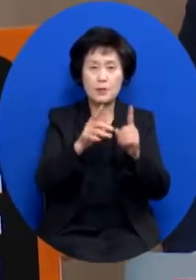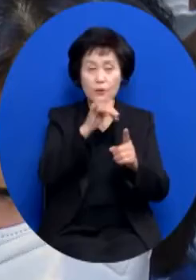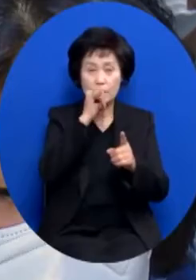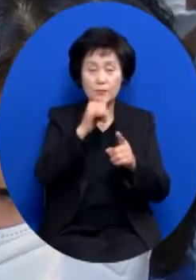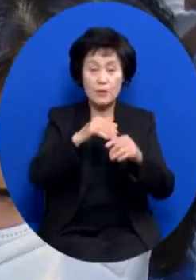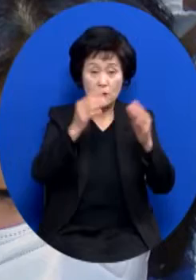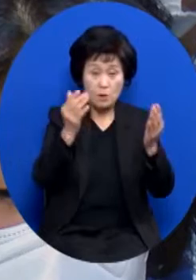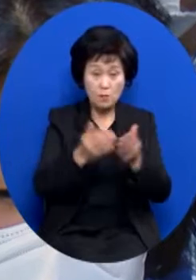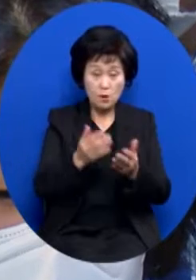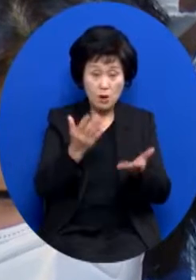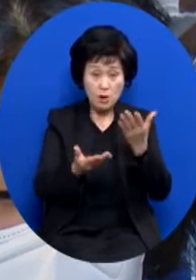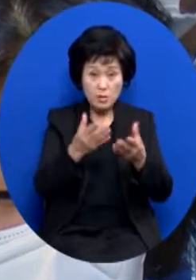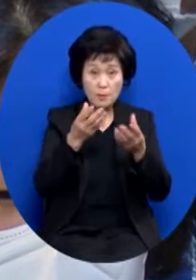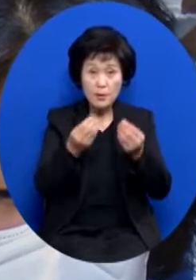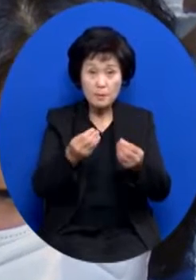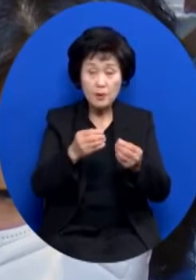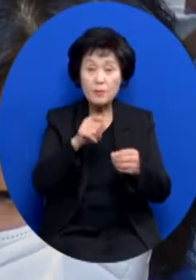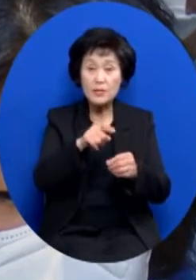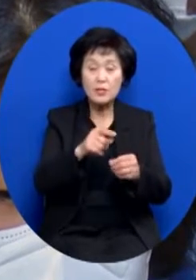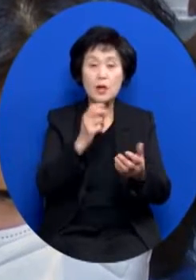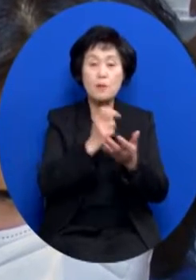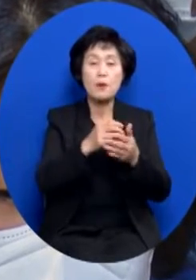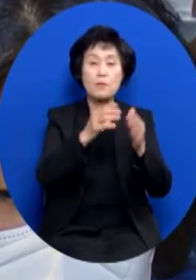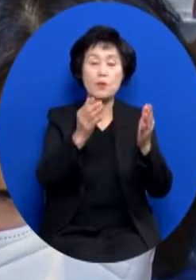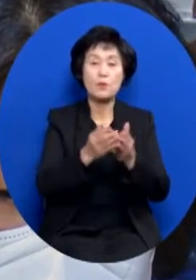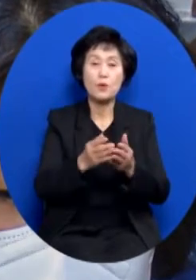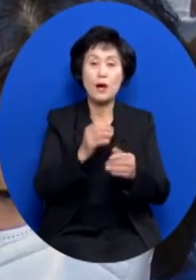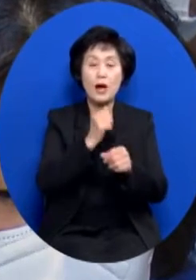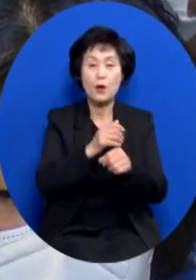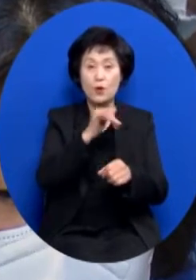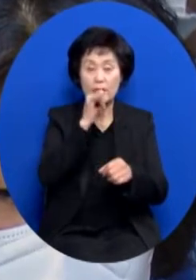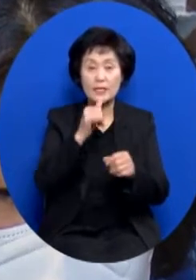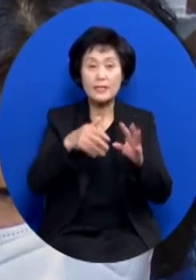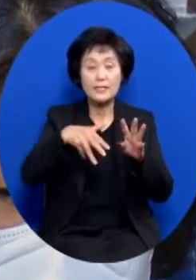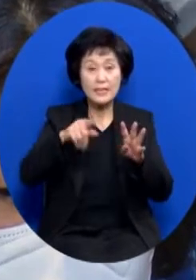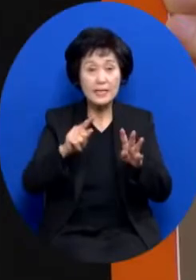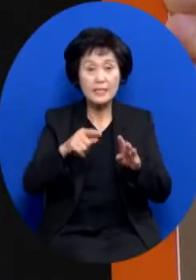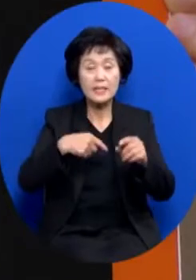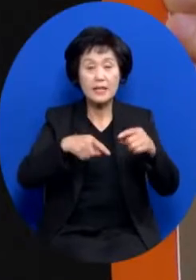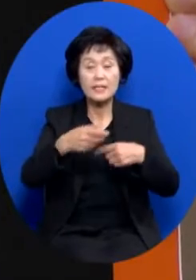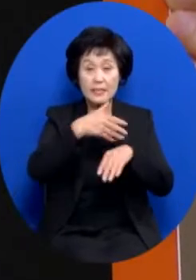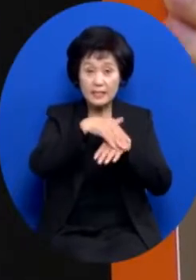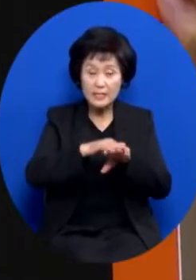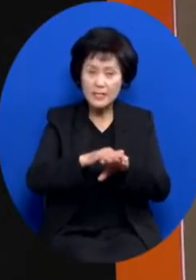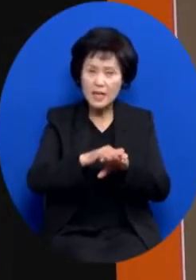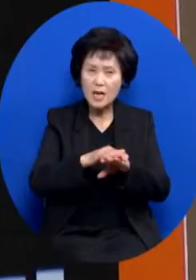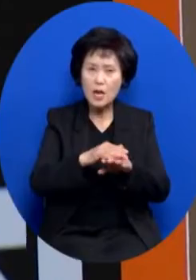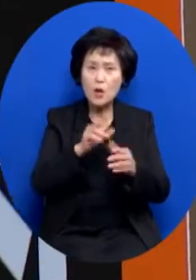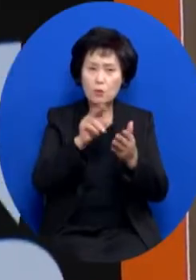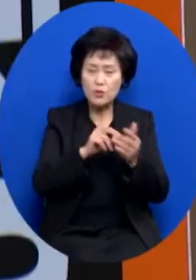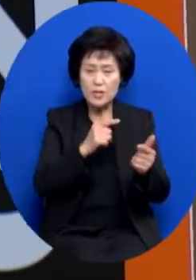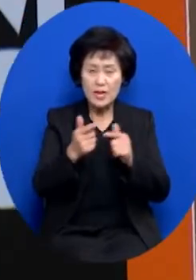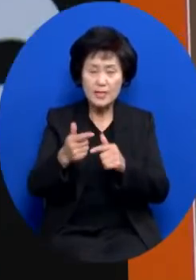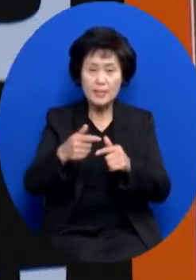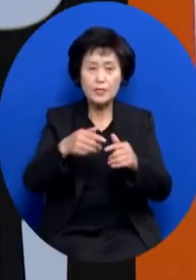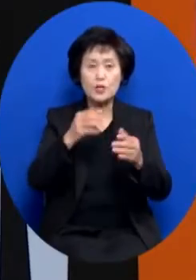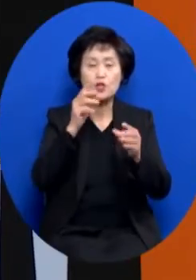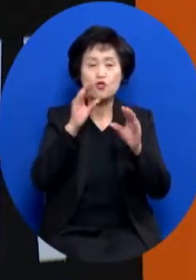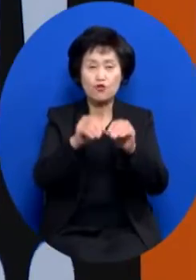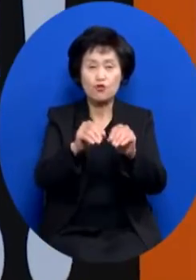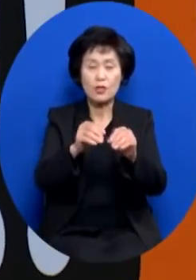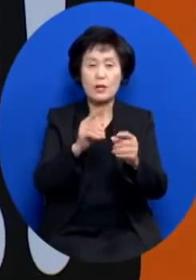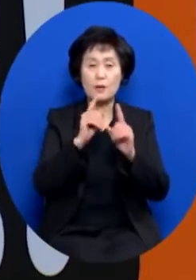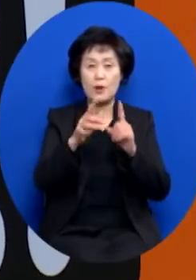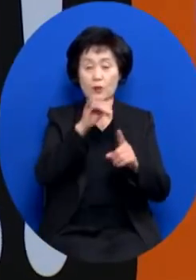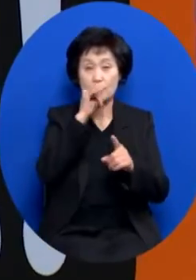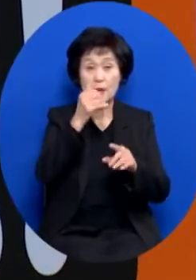포괄적 차별금지를 포함한 법무부가 추진하고 있는 제4차 국가인권 정책기본 계획예정을 중단할 것을 촉구했습니다